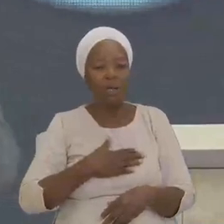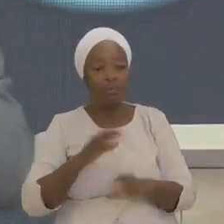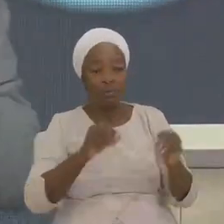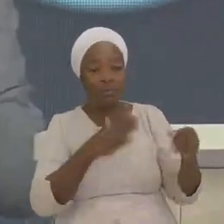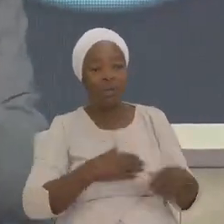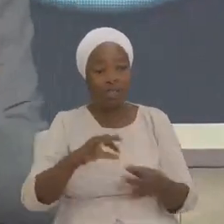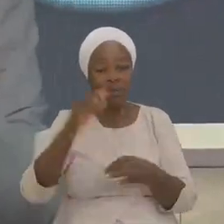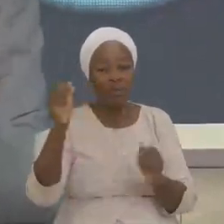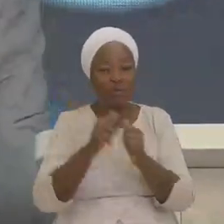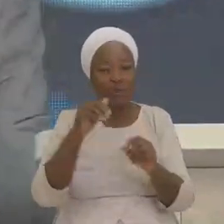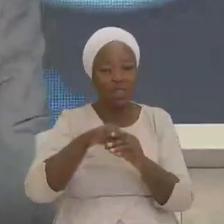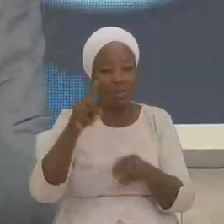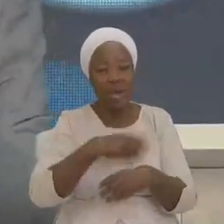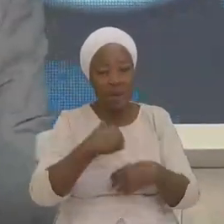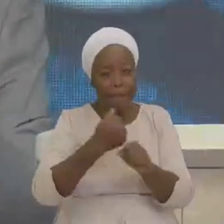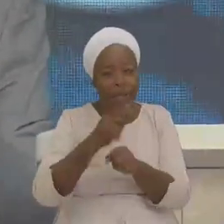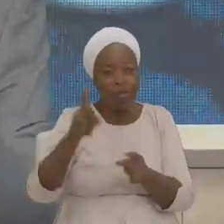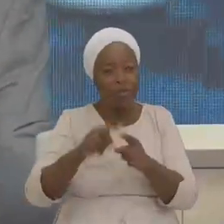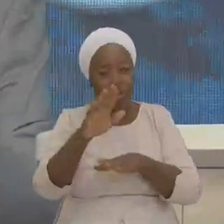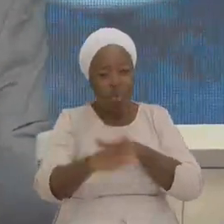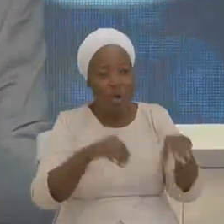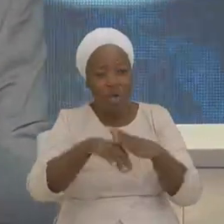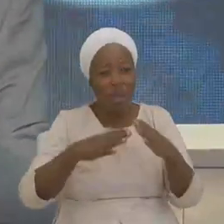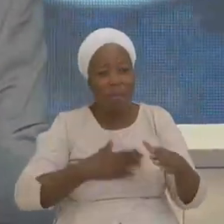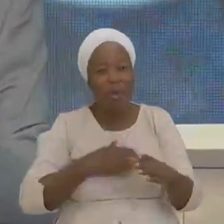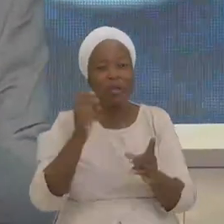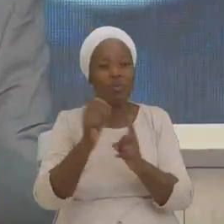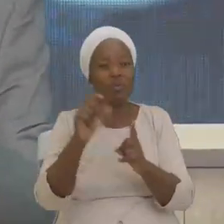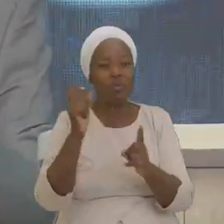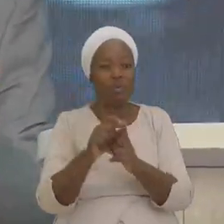Et je mettrai mon esprit en vous. Et